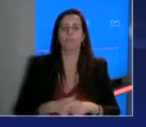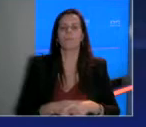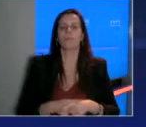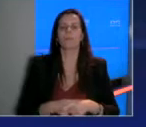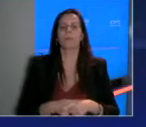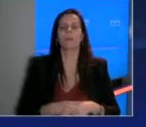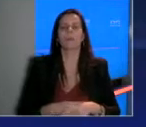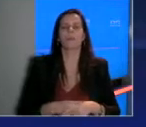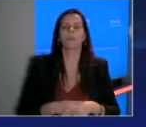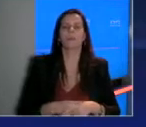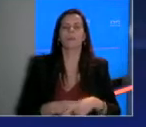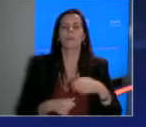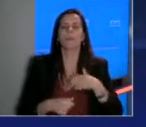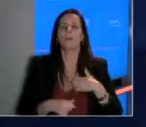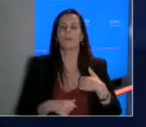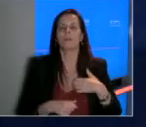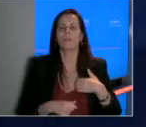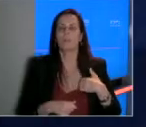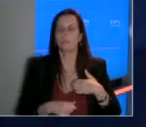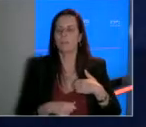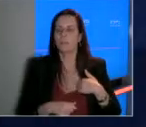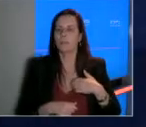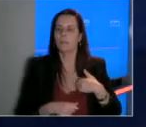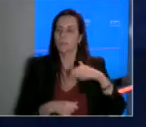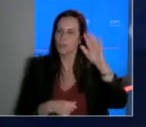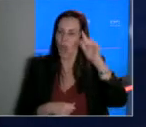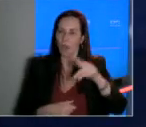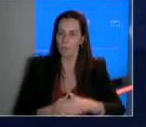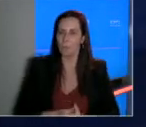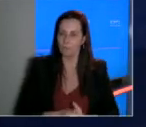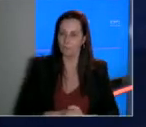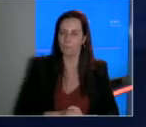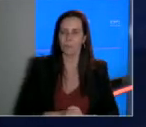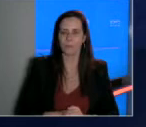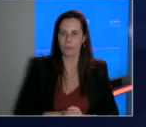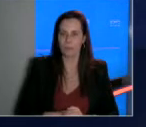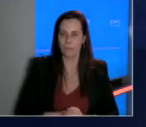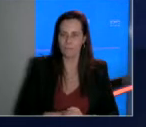רוצה לעבור ברשותכם לסמך עיראקי, חבר לשכת חדש. ערב טוב, סמך, מה שלומך?